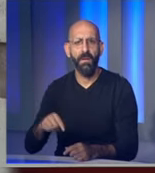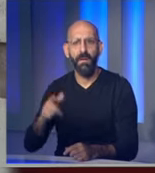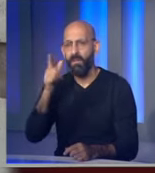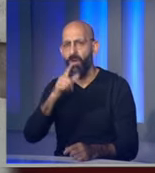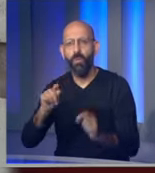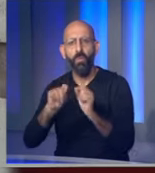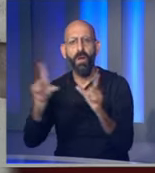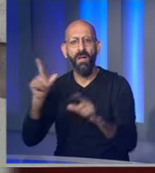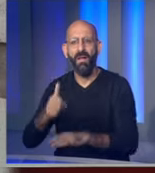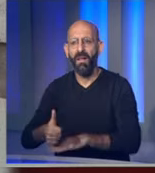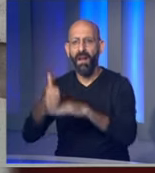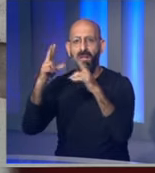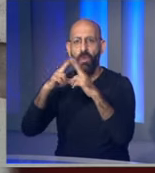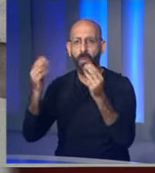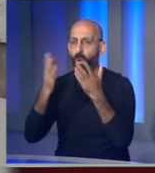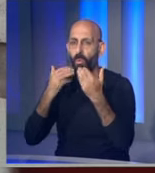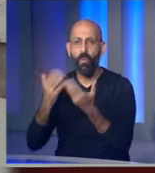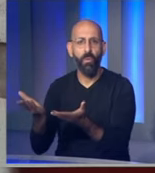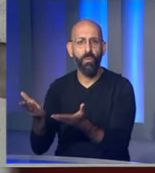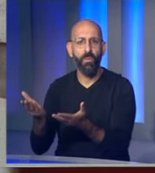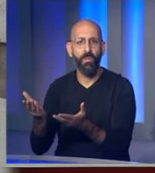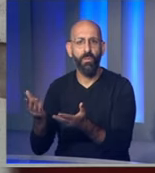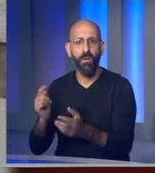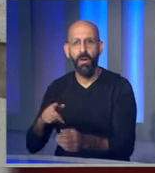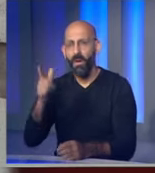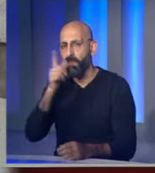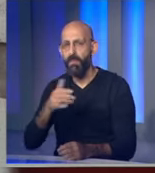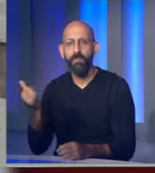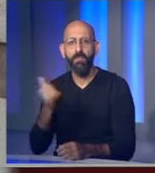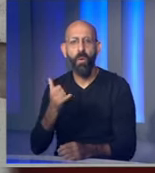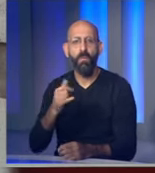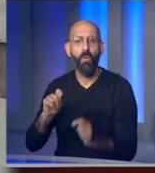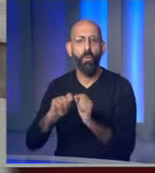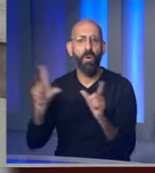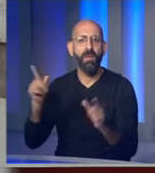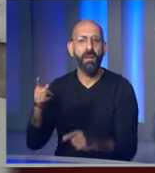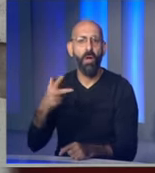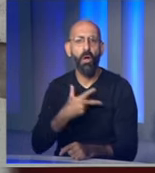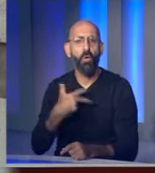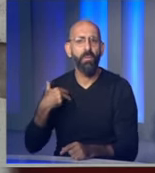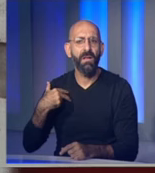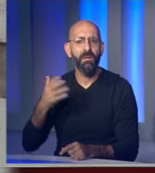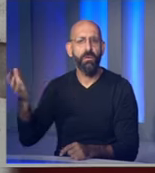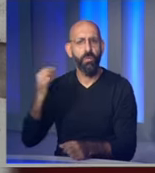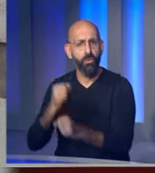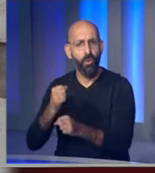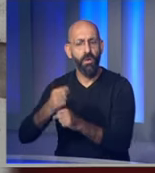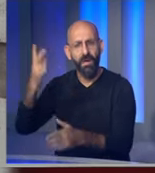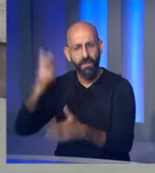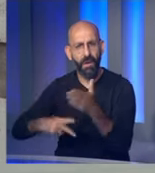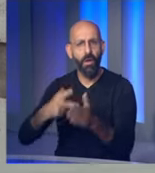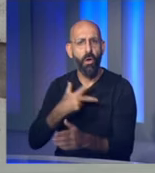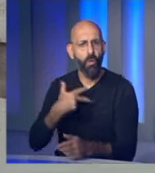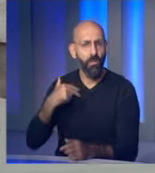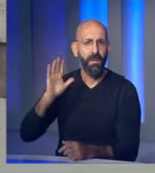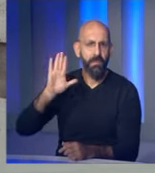وخاصه النواب ومجلس النواب لم يطلع عليها اليوم بغياب رئيس جمهوريه تحدي دا صار هالموضوع اهم